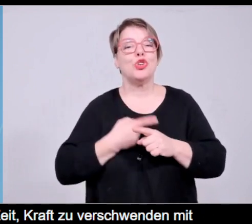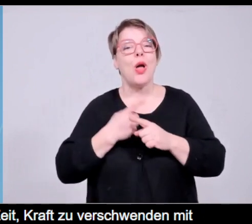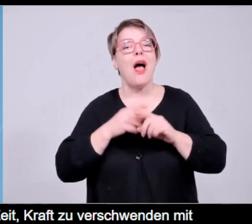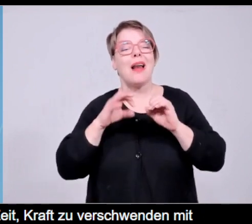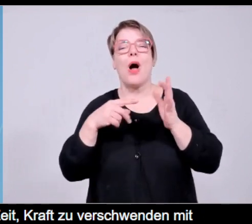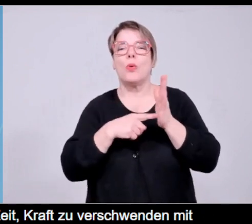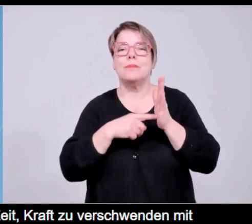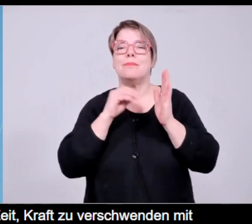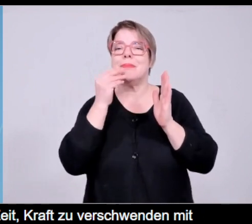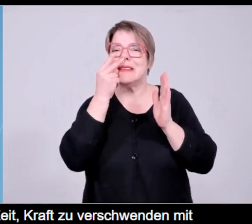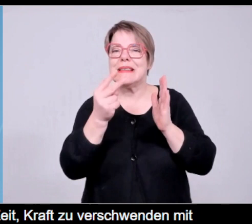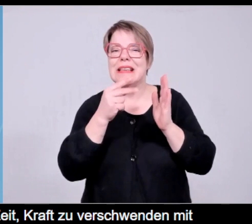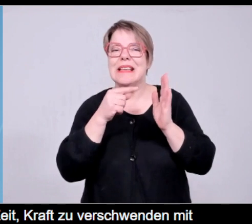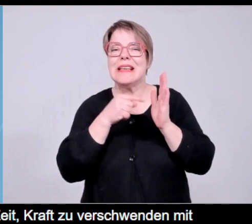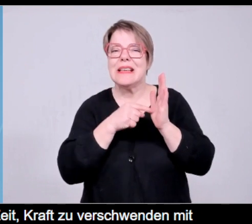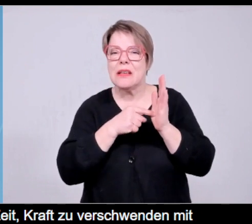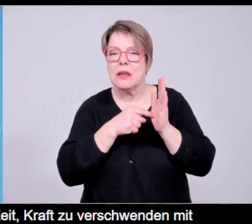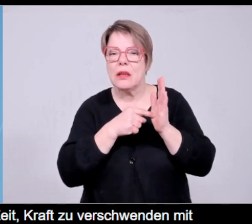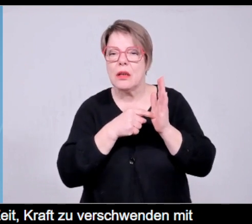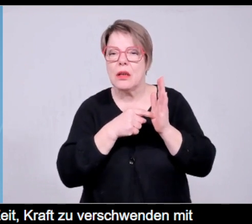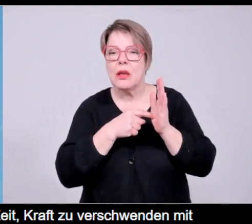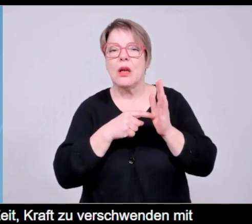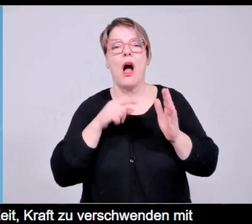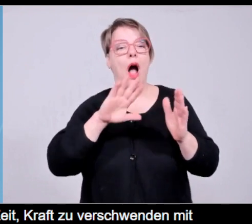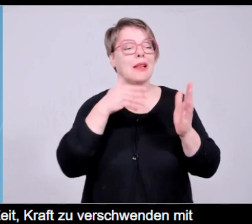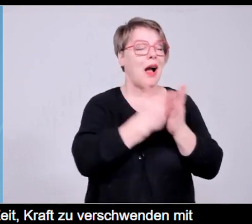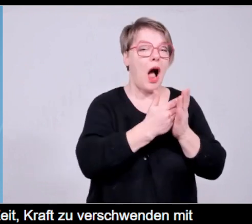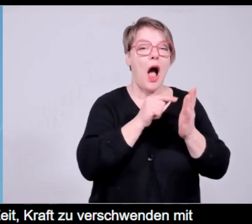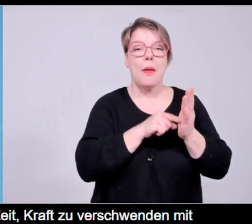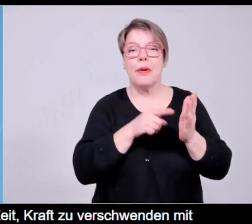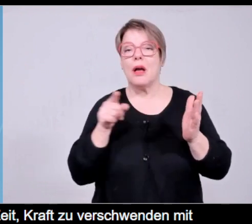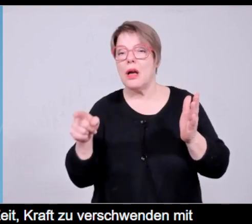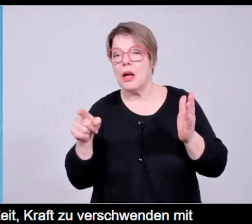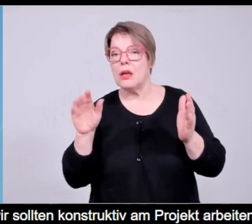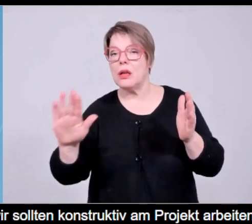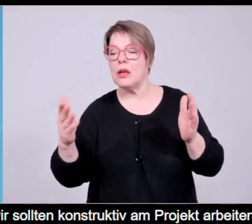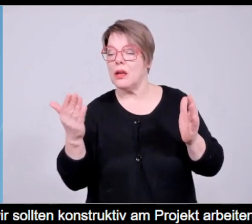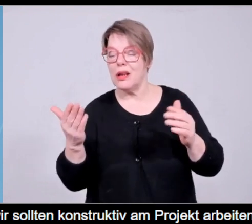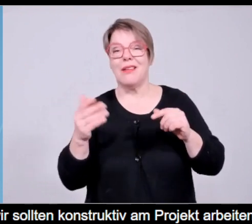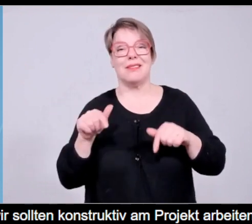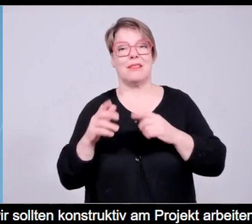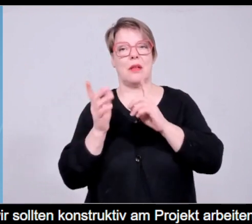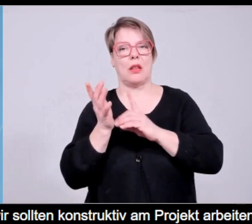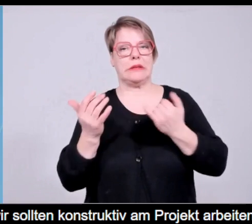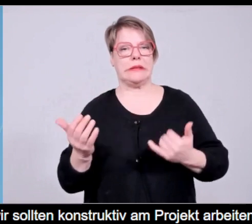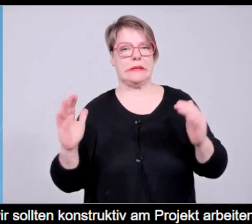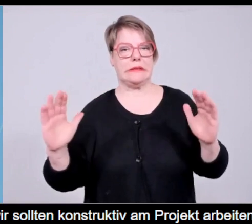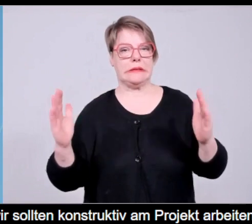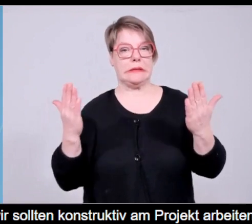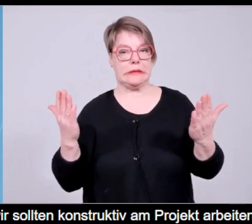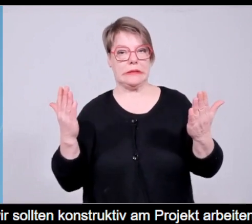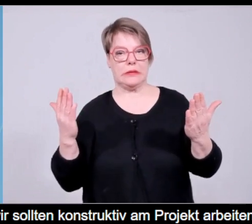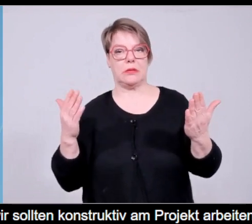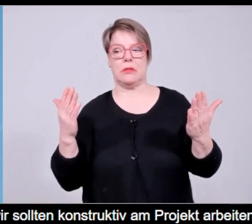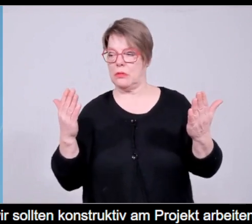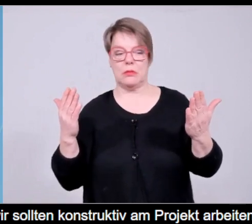teilweise fortgeschrieben wurden. Es geht ja darum, wie haben sich Gebäude nicht nur äußerlich verändert, sondern auch werden die Wohnflächen genutzt? Gab es